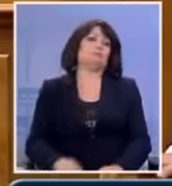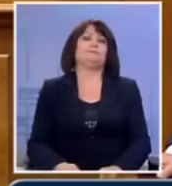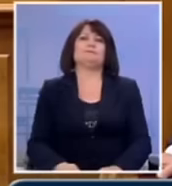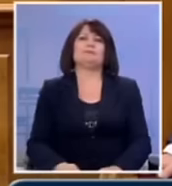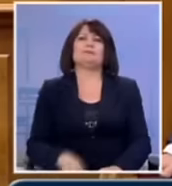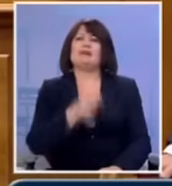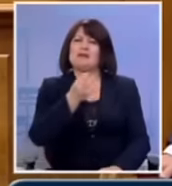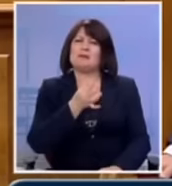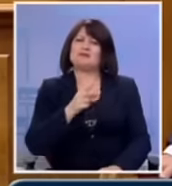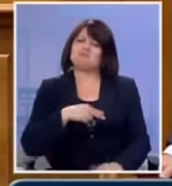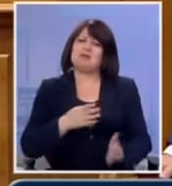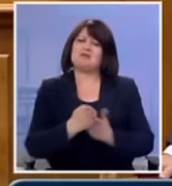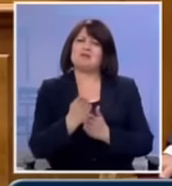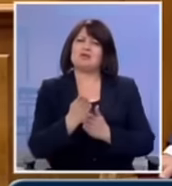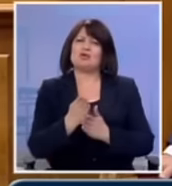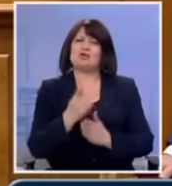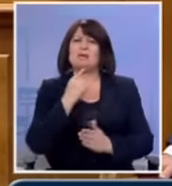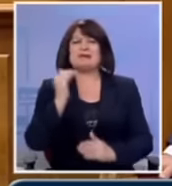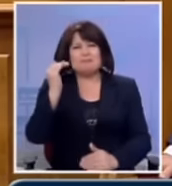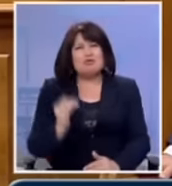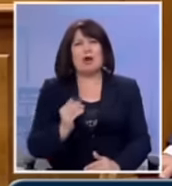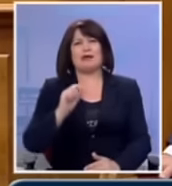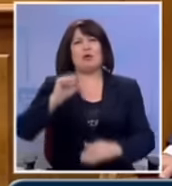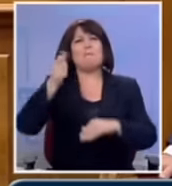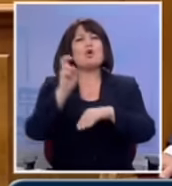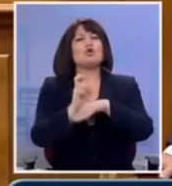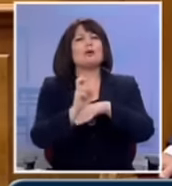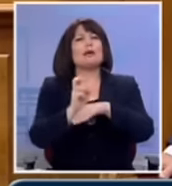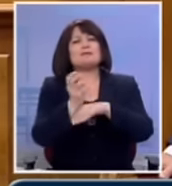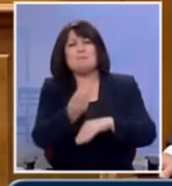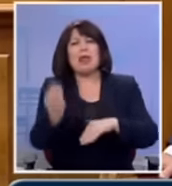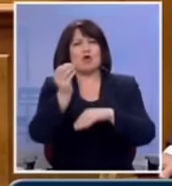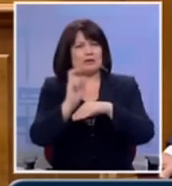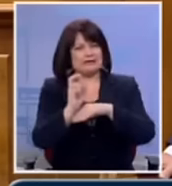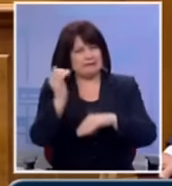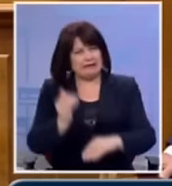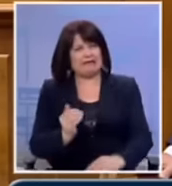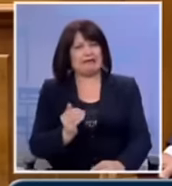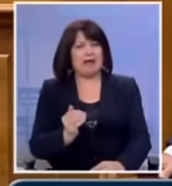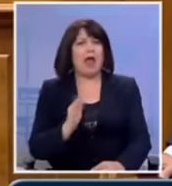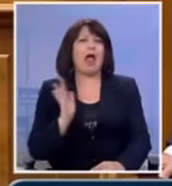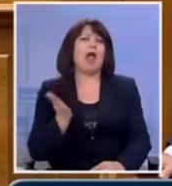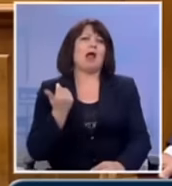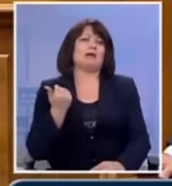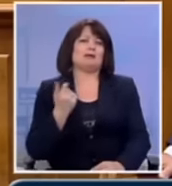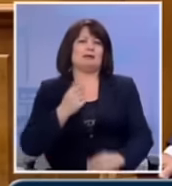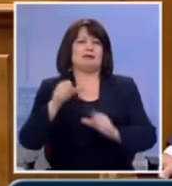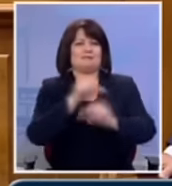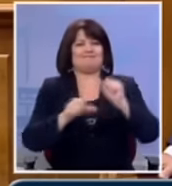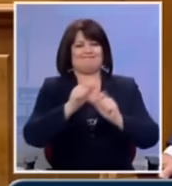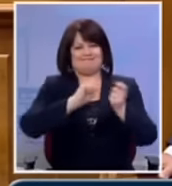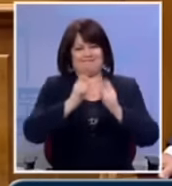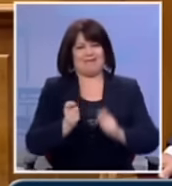λέτε ότι μικρότερα πρωτογενή πλεονάσματα εάν δεν υπάρξει αναδιάρθρωση του